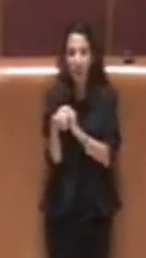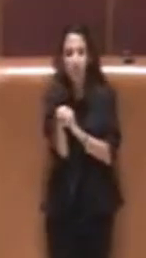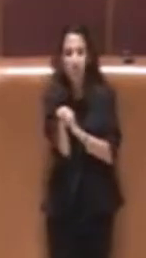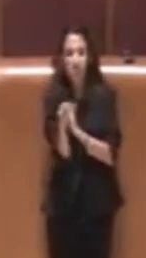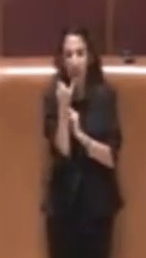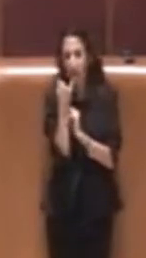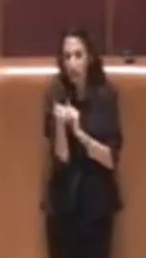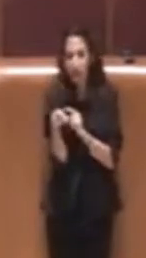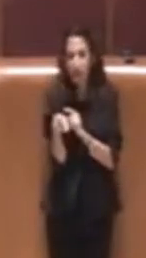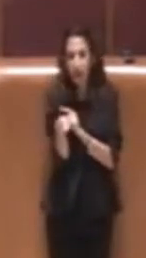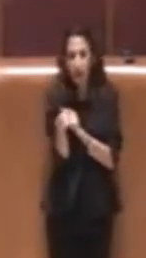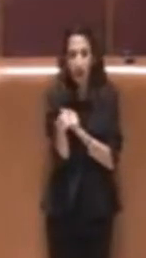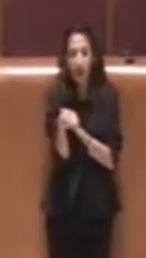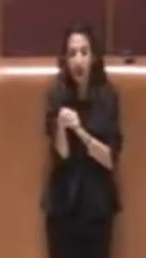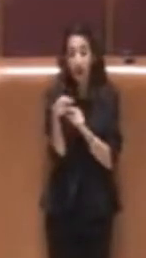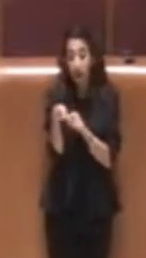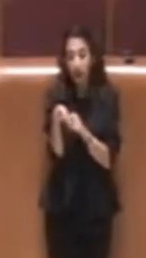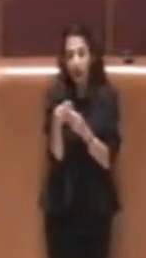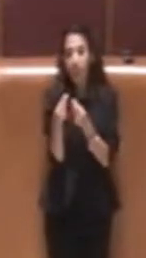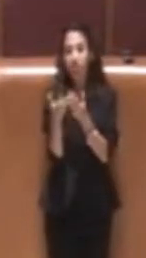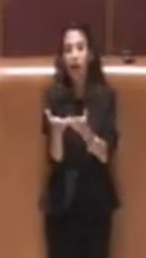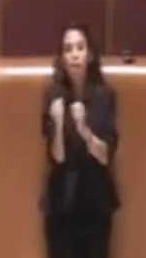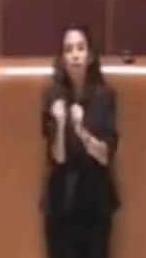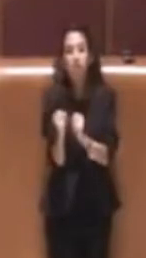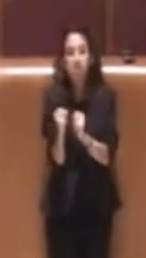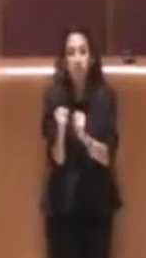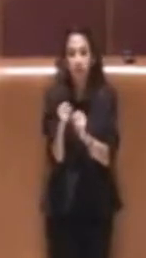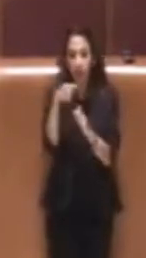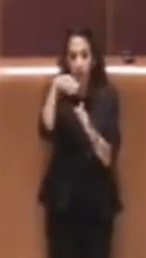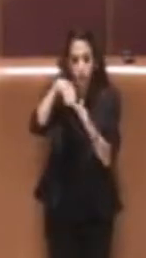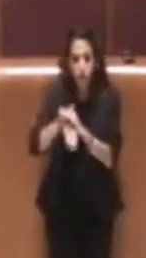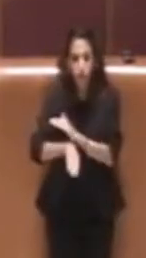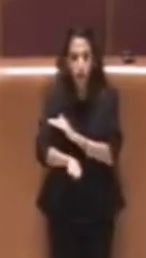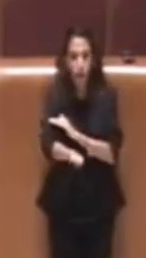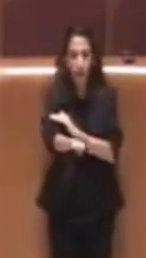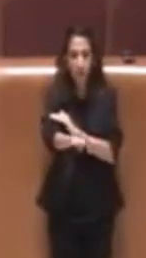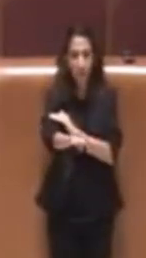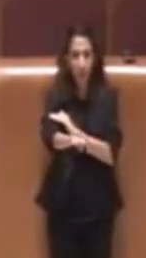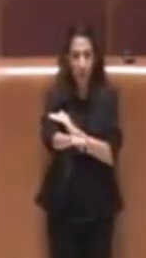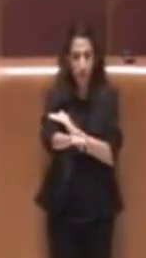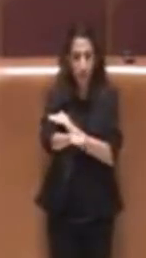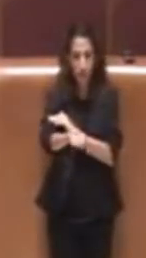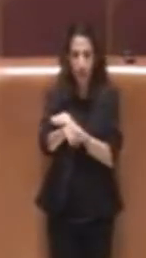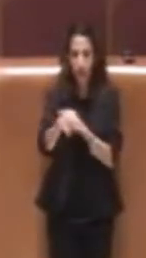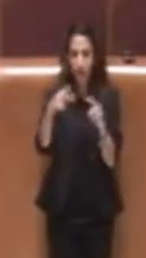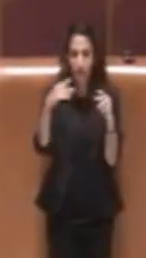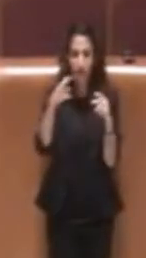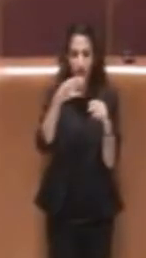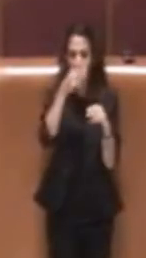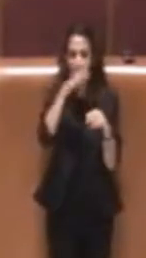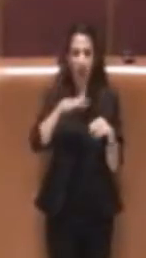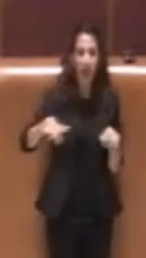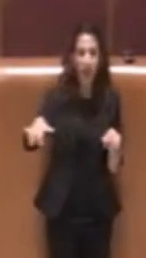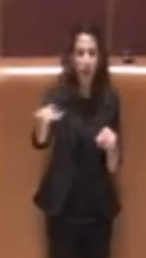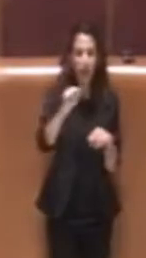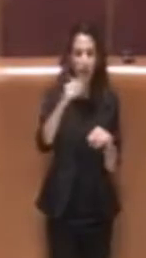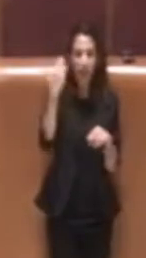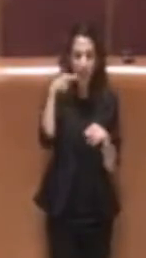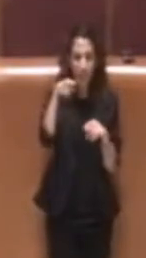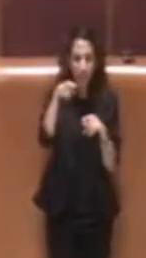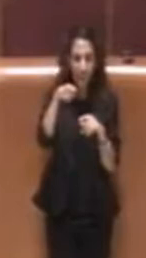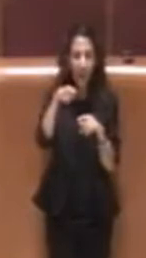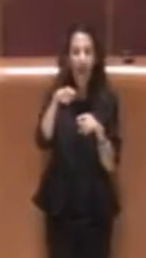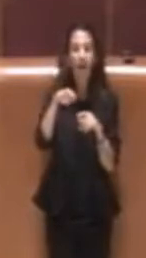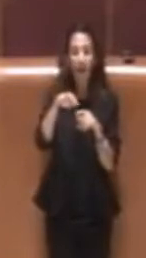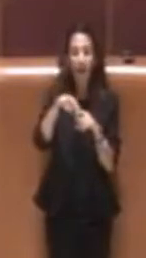attraverso anche questo tratto di strada, doveva portare, tramite un sottopasso relativo al parco dell'Appia Antica, a connettersi